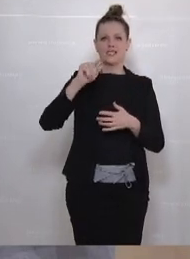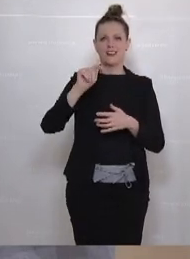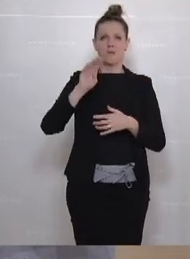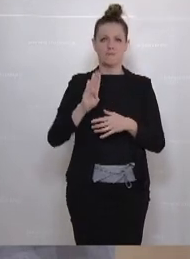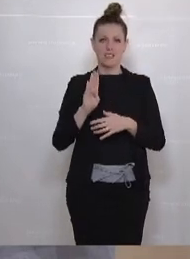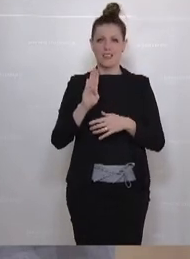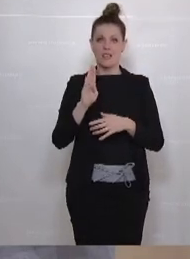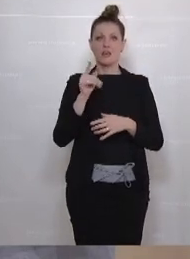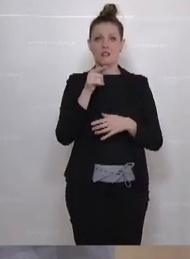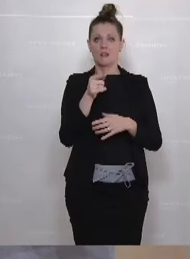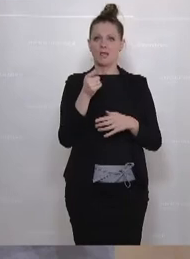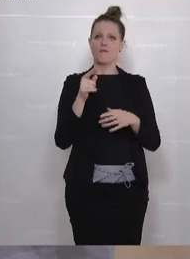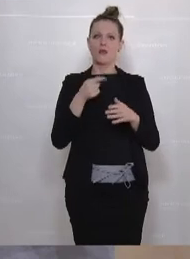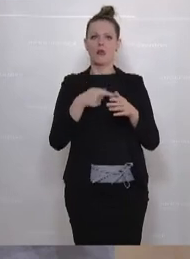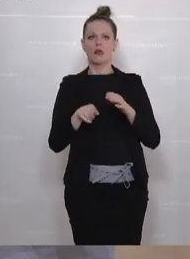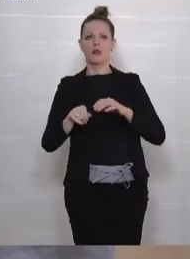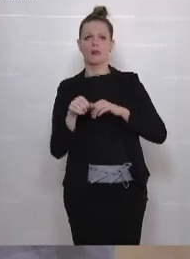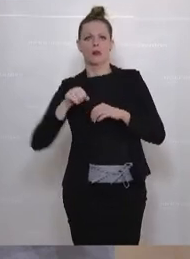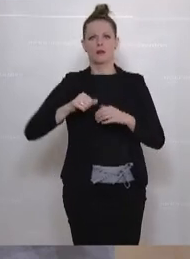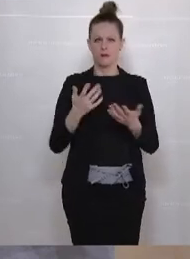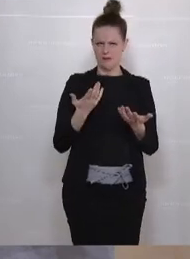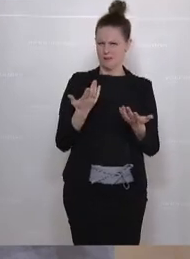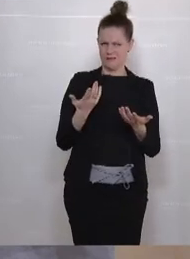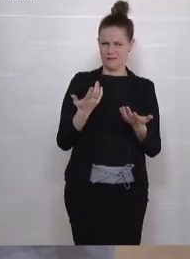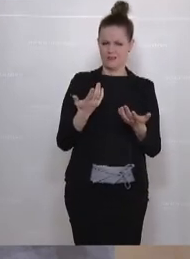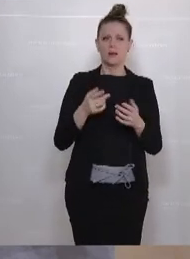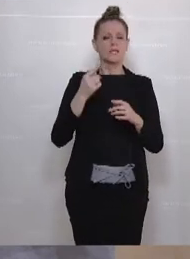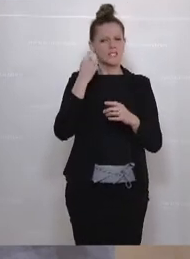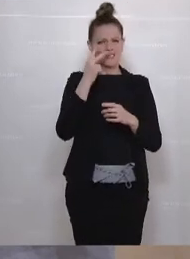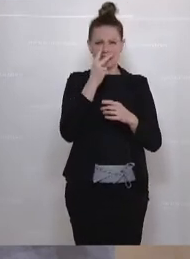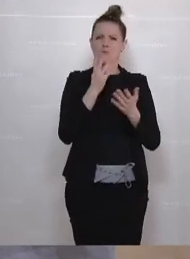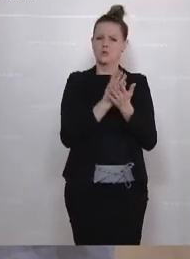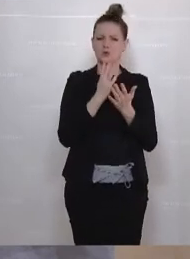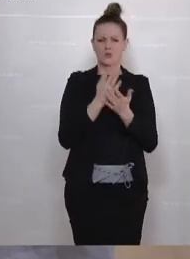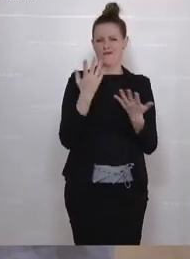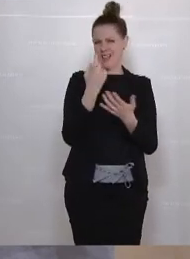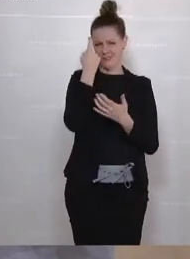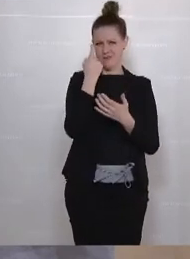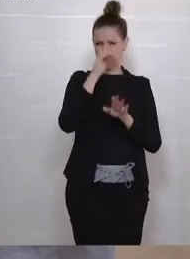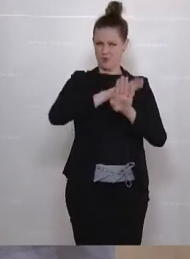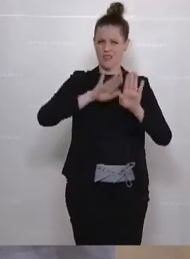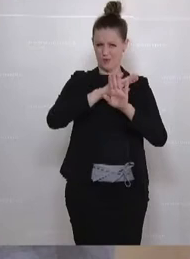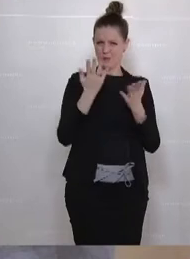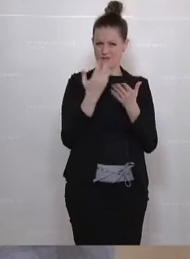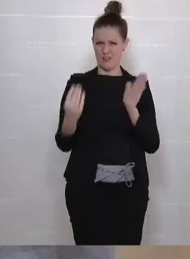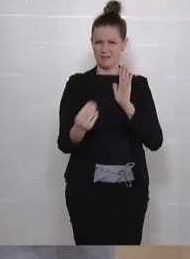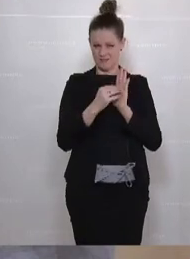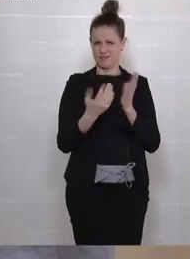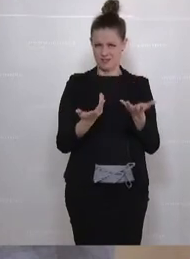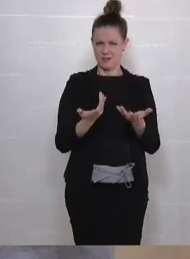LGBT-Gruppierungen unterwandert wäre. Und da merkt man natürlich ein gewisses Gedankengut dahinter und deswegen auch